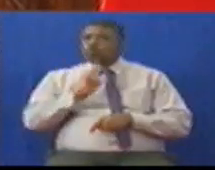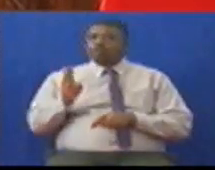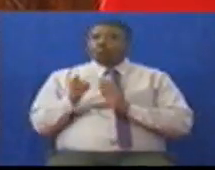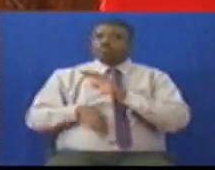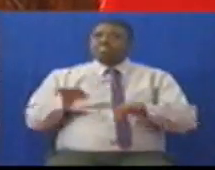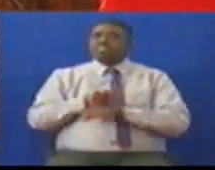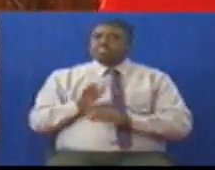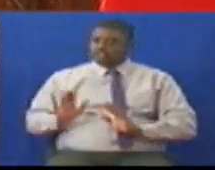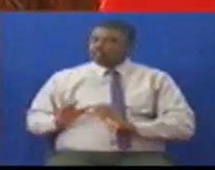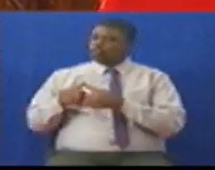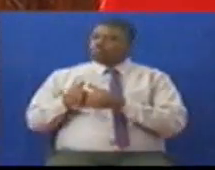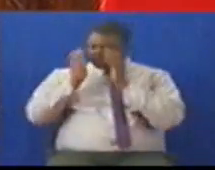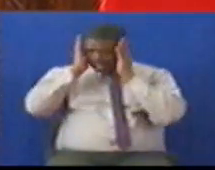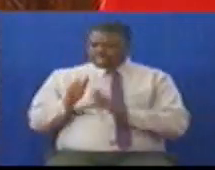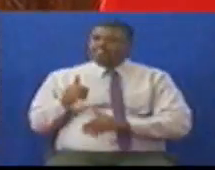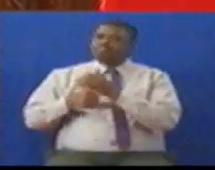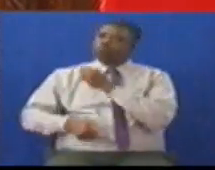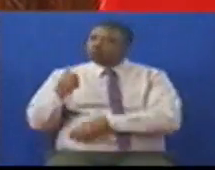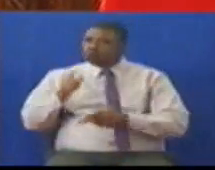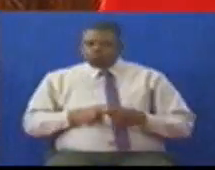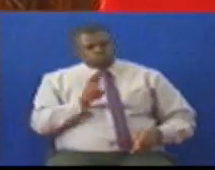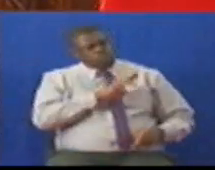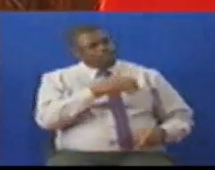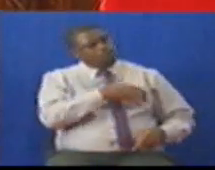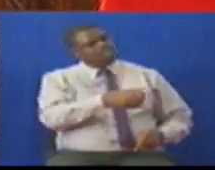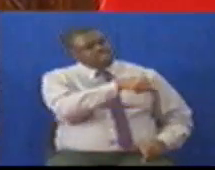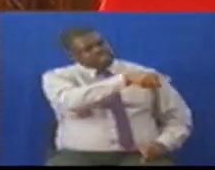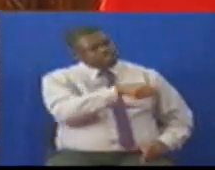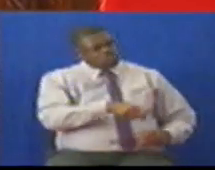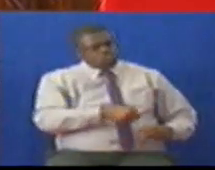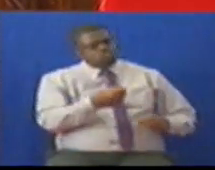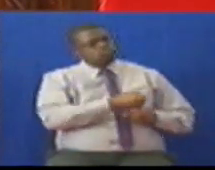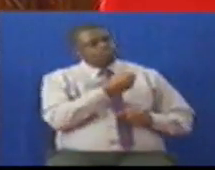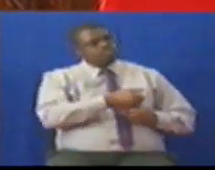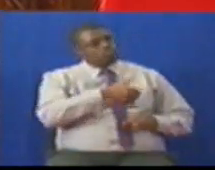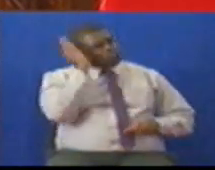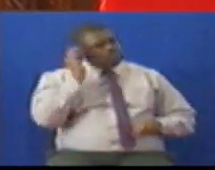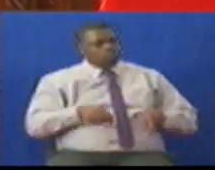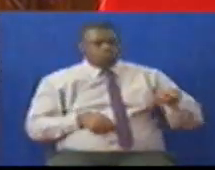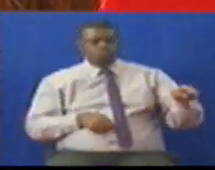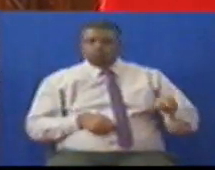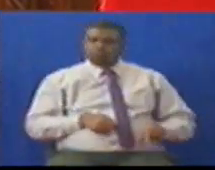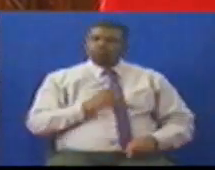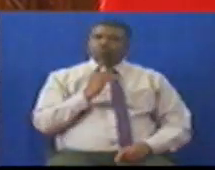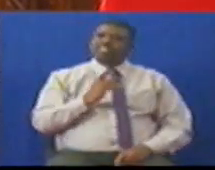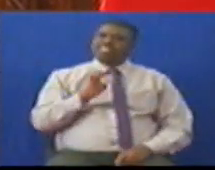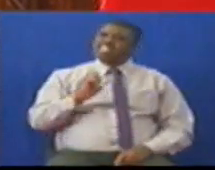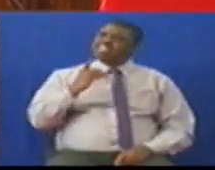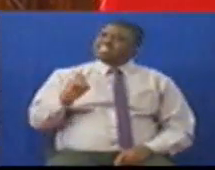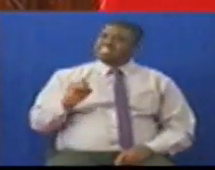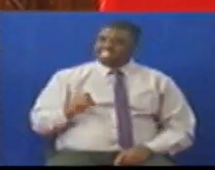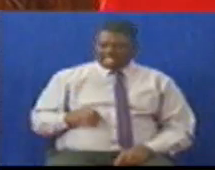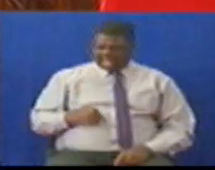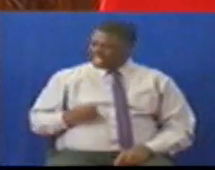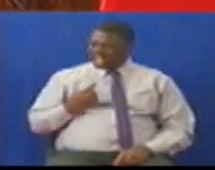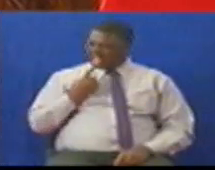wa umma? Yu wapi waziri wa utumishi wa umma? Mheshimiwa Spika, huyu dedi ndugu Makabibi, yeye amejitokeza wazi kwamba ni mwanachama wa